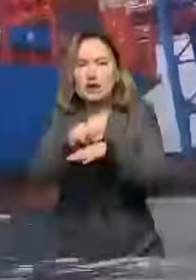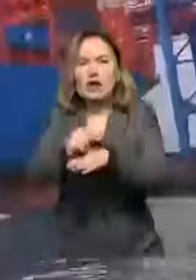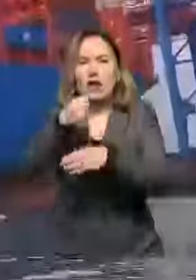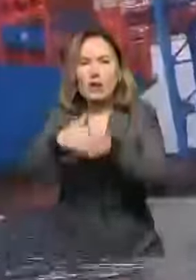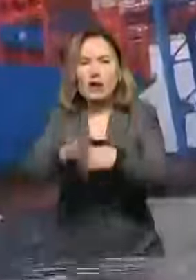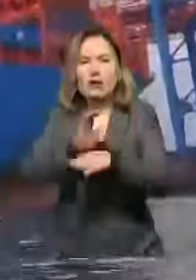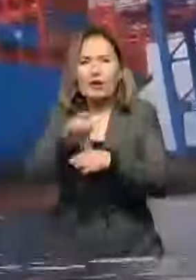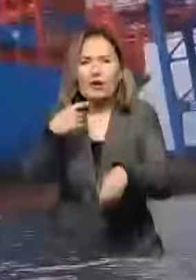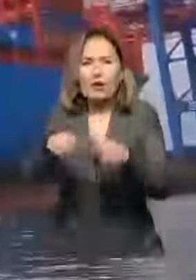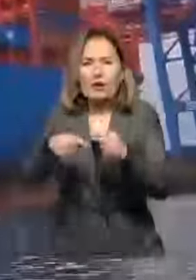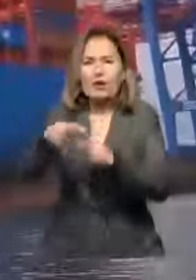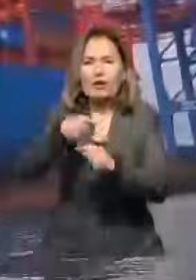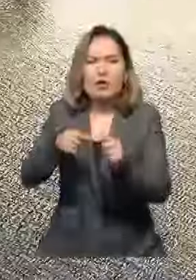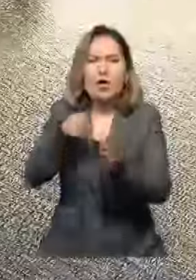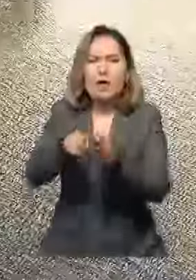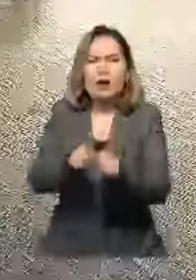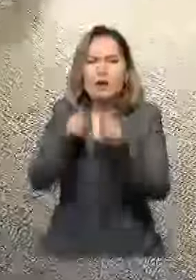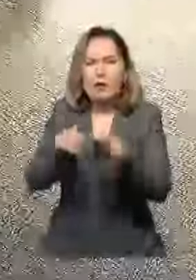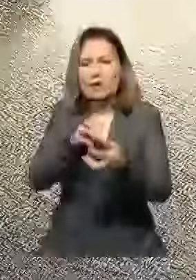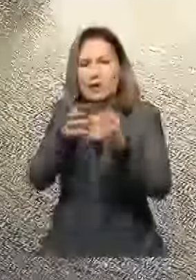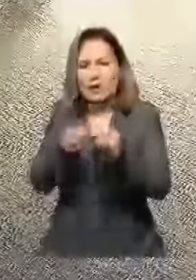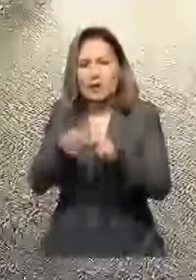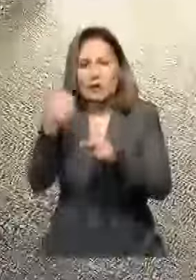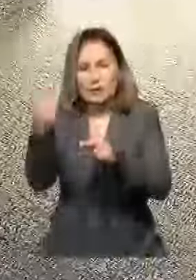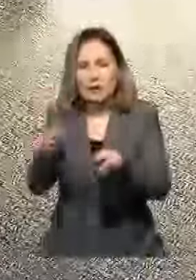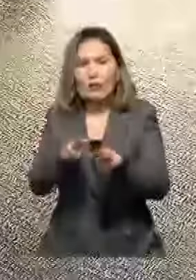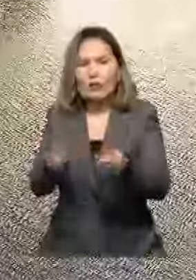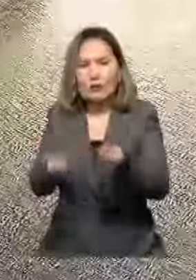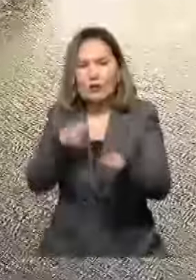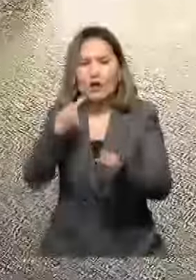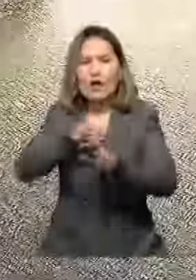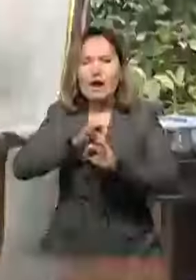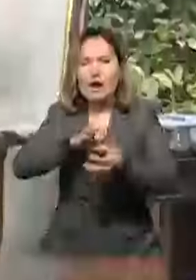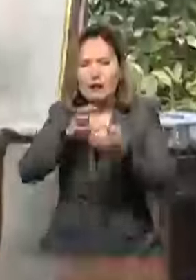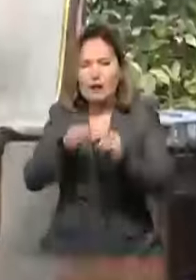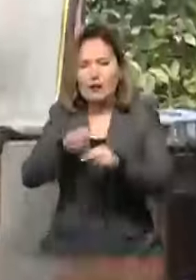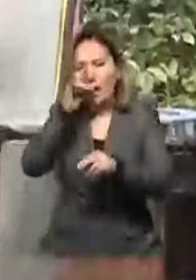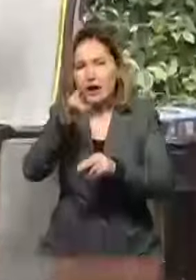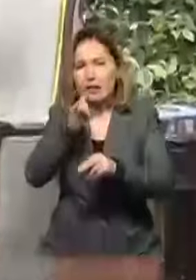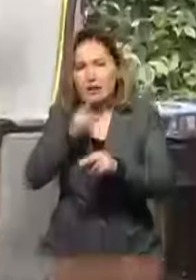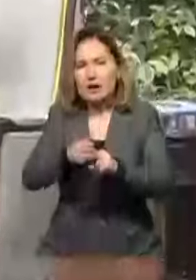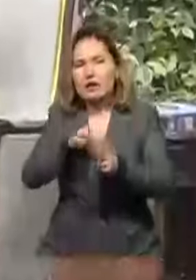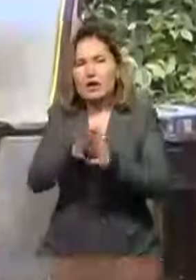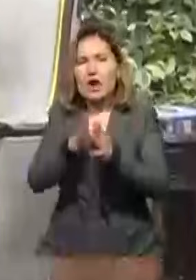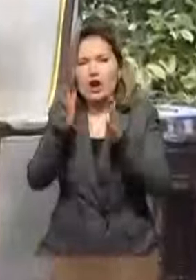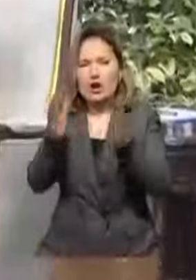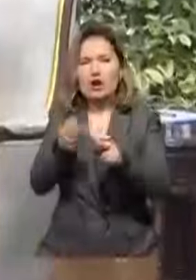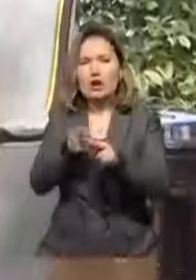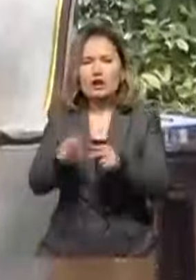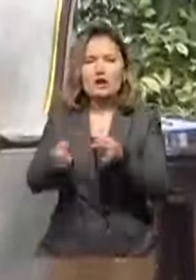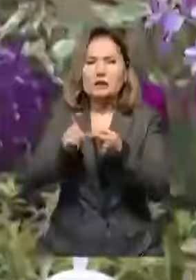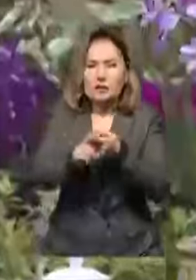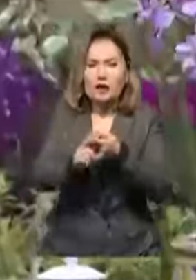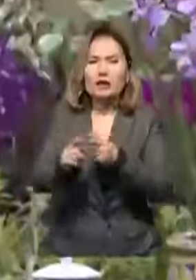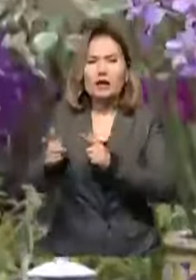Орталық Азия нарығына біз арқылы шыққысы келеді. Бұл сөзді Лоуренс Вонг растады. Бұл ғана емес, Асиан елдері мен Қазақстан арасындағы көпірі болуға дайын екенін